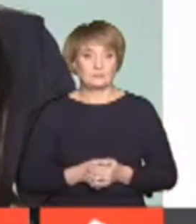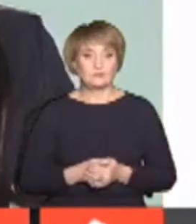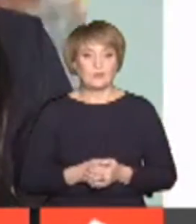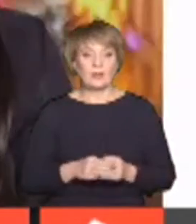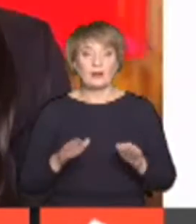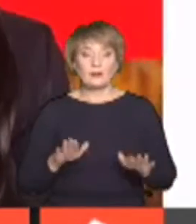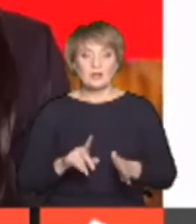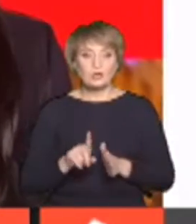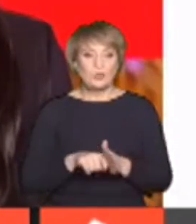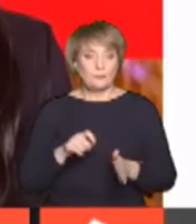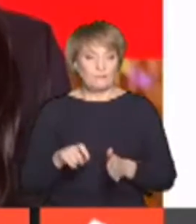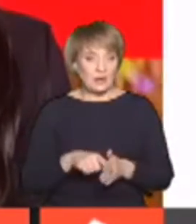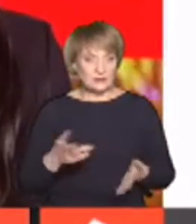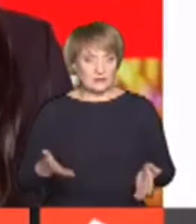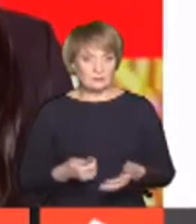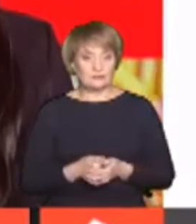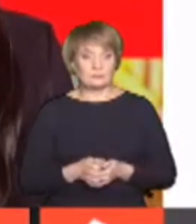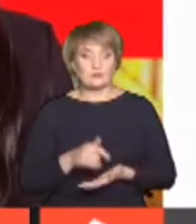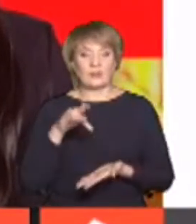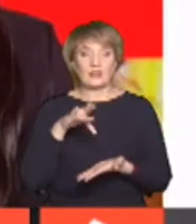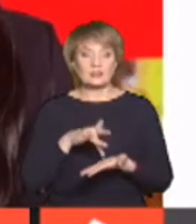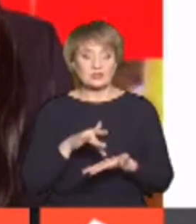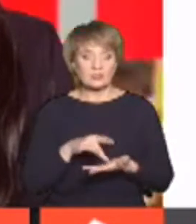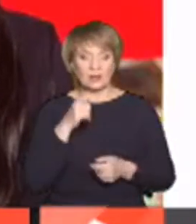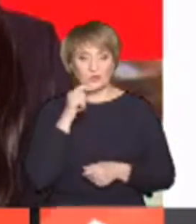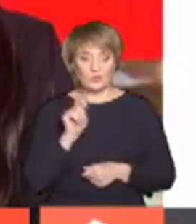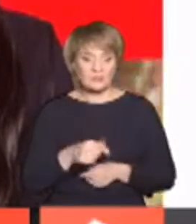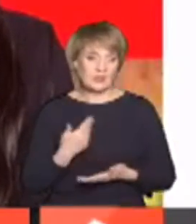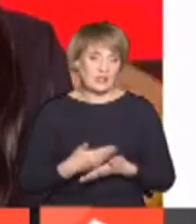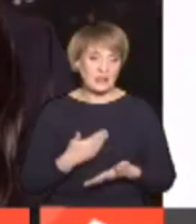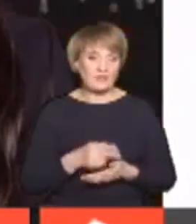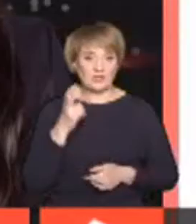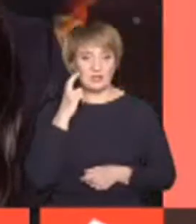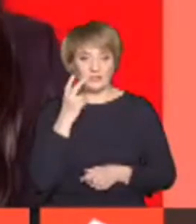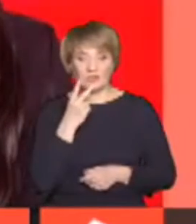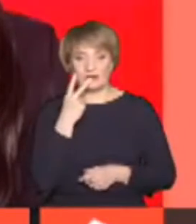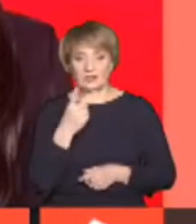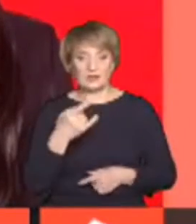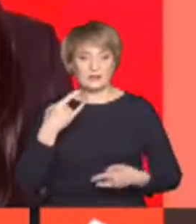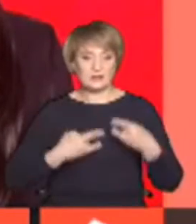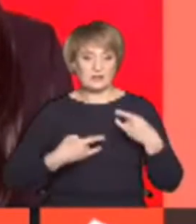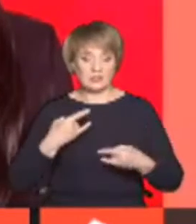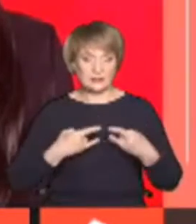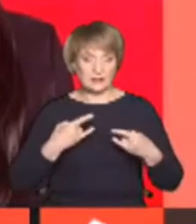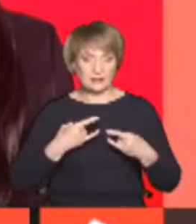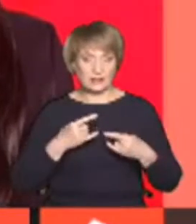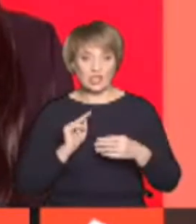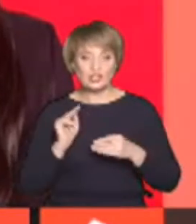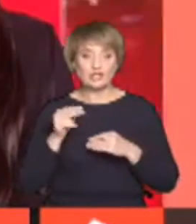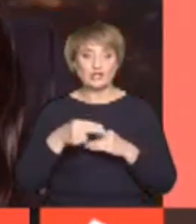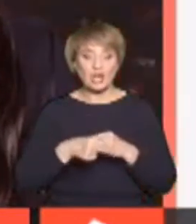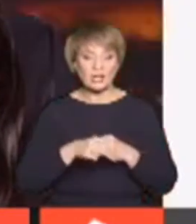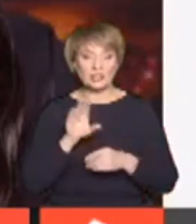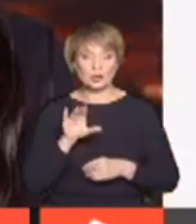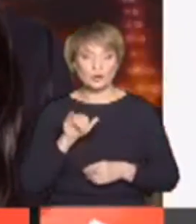більшість міст, наприклад, Донбасу, Центральної України, та навіть в Києві, дивляться телебачення через супутник. Це по-перше.